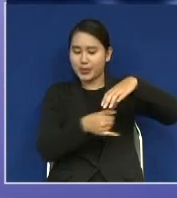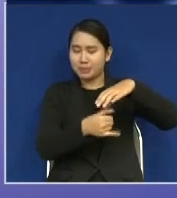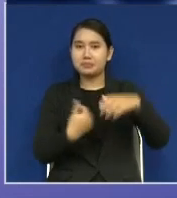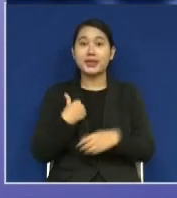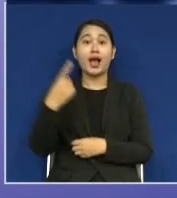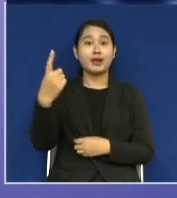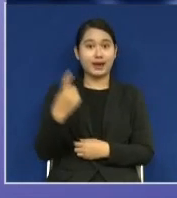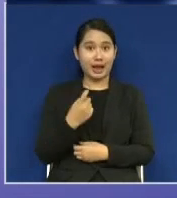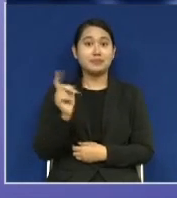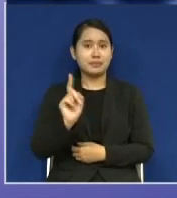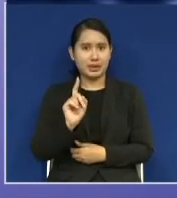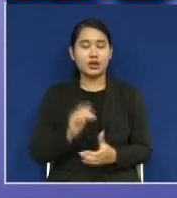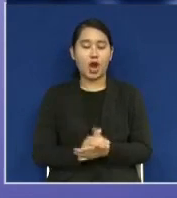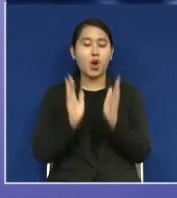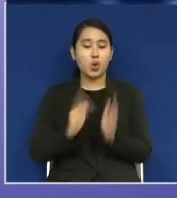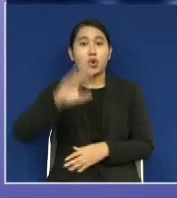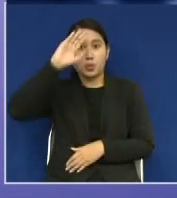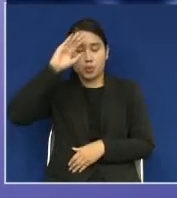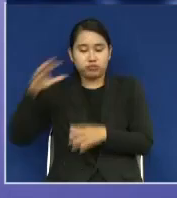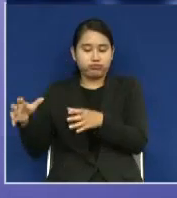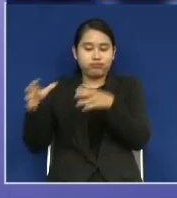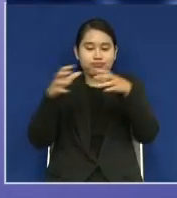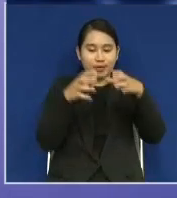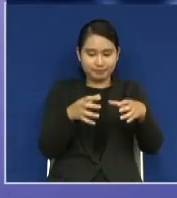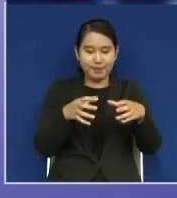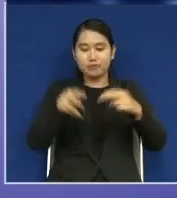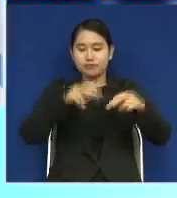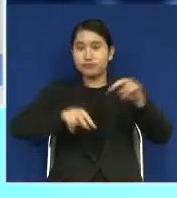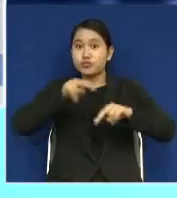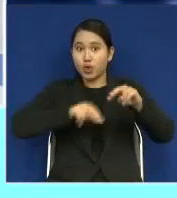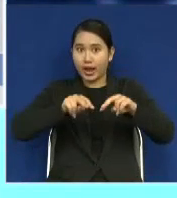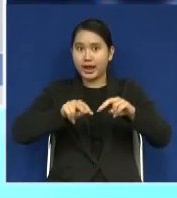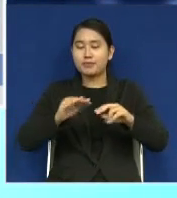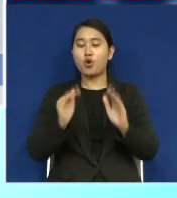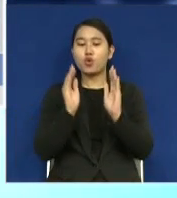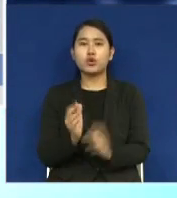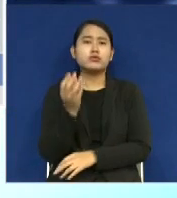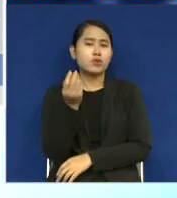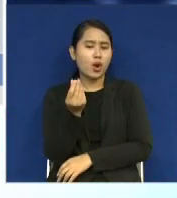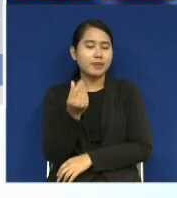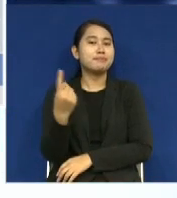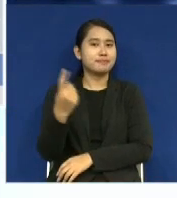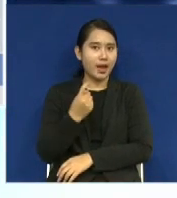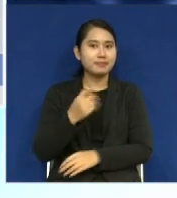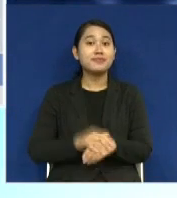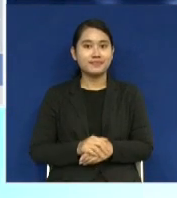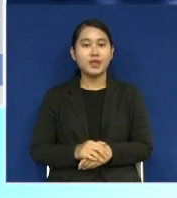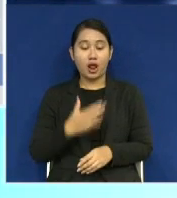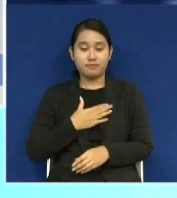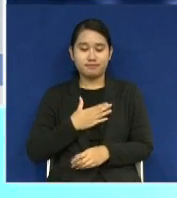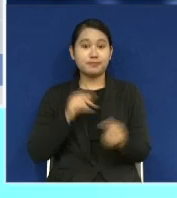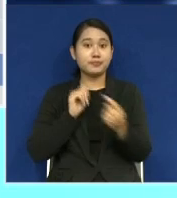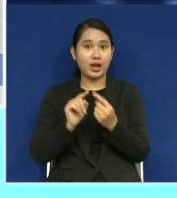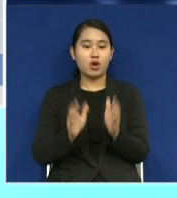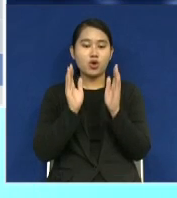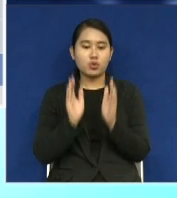าจำนวนผู้ป่วยที่เรารับเข้ามาในสถานที่เฝ้าระวังที่รัฐจัดให้มีทั้งหมดกี่คนนะคะจำนวนคนที่เรารับเข้ามาในสถ